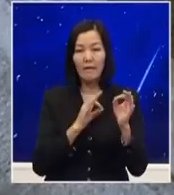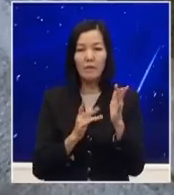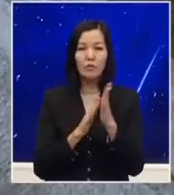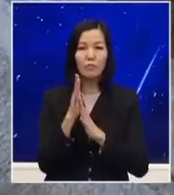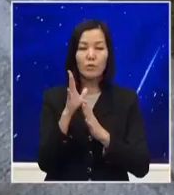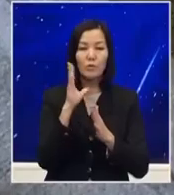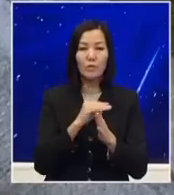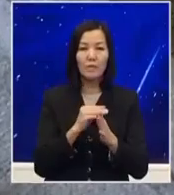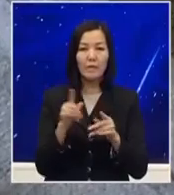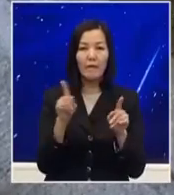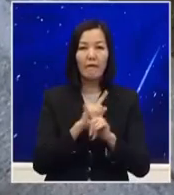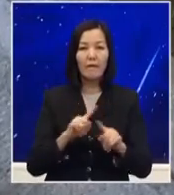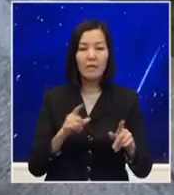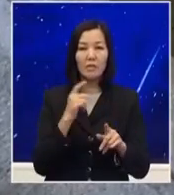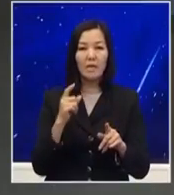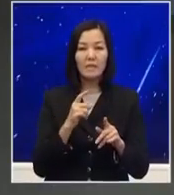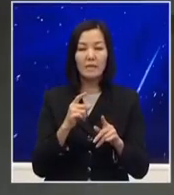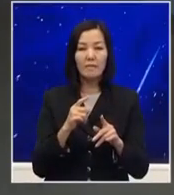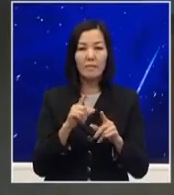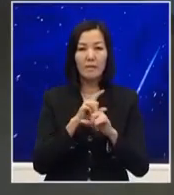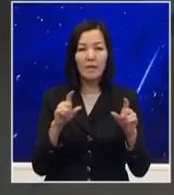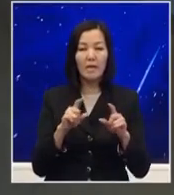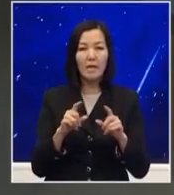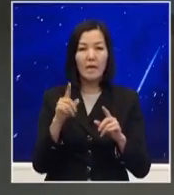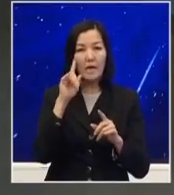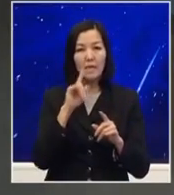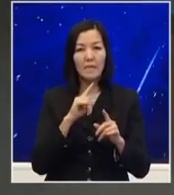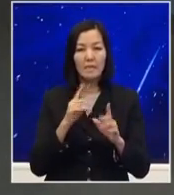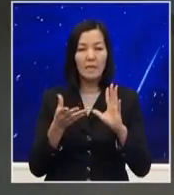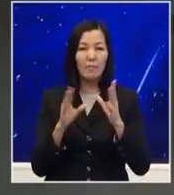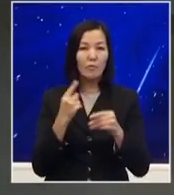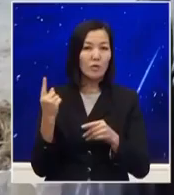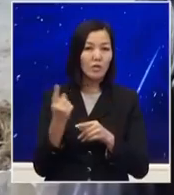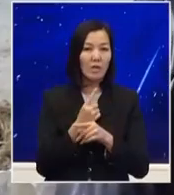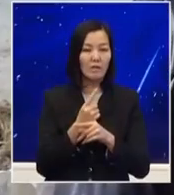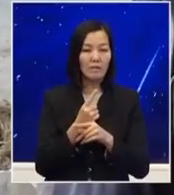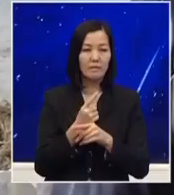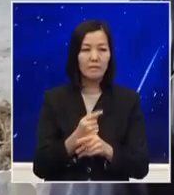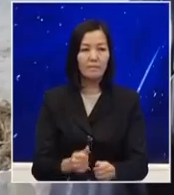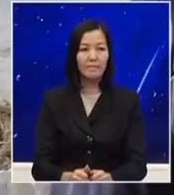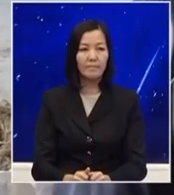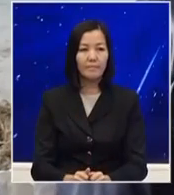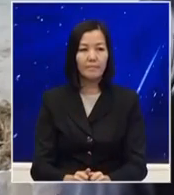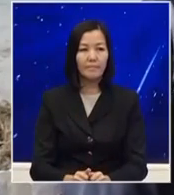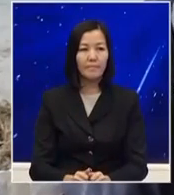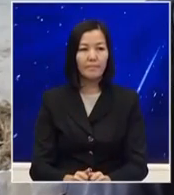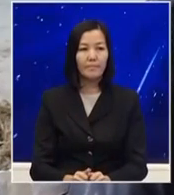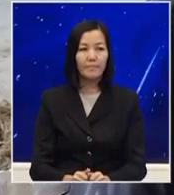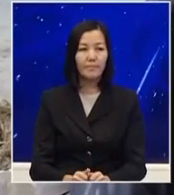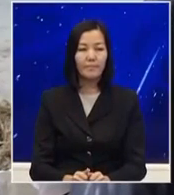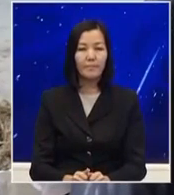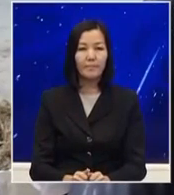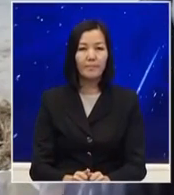өсіреді. Әзірге ерекше шаруашылықпен айналысатын мекеме Қазақстан бойынша жалғыз болып тұр. Это корень валерьяны, который мы в прошлом